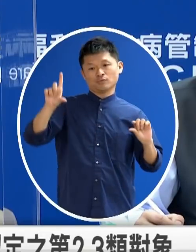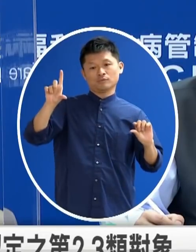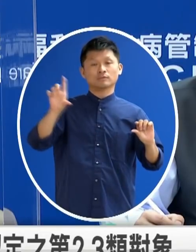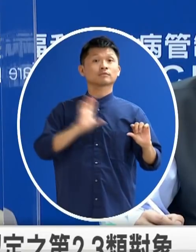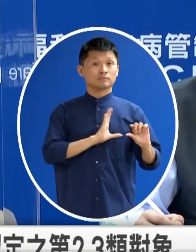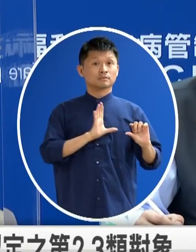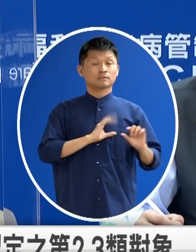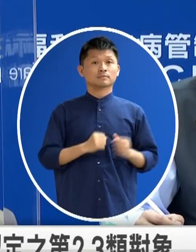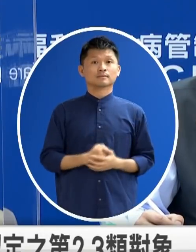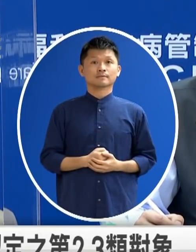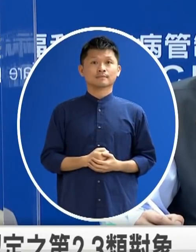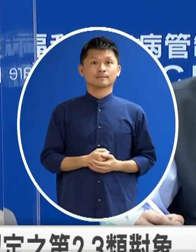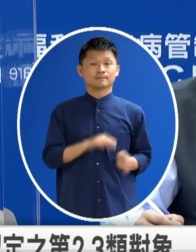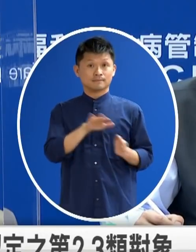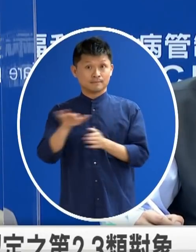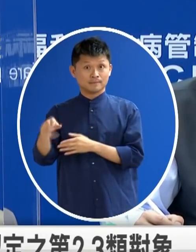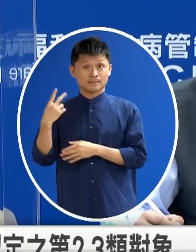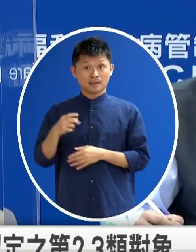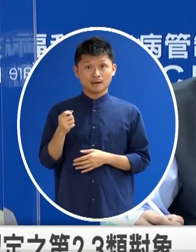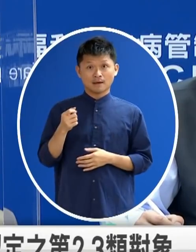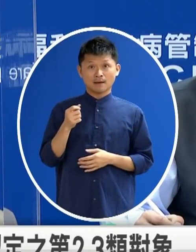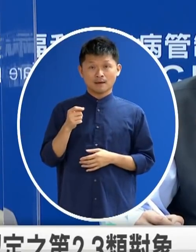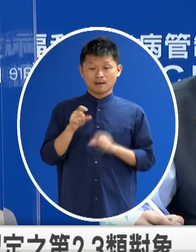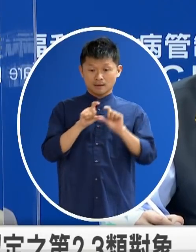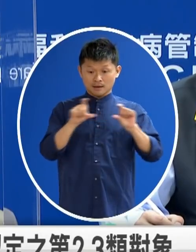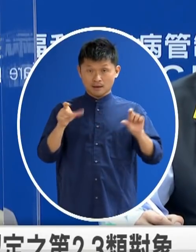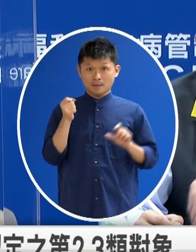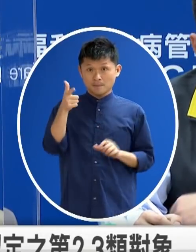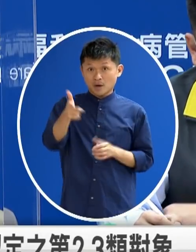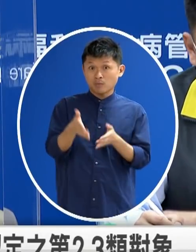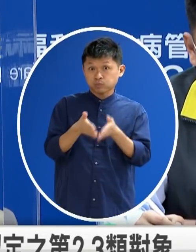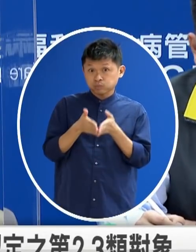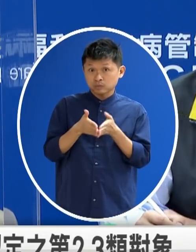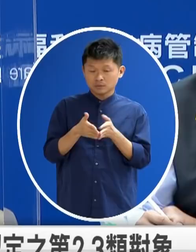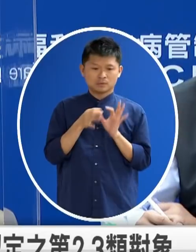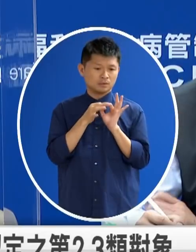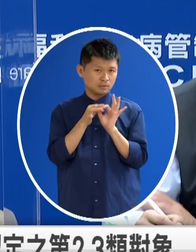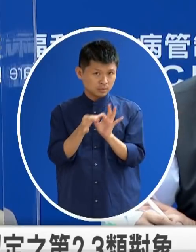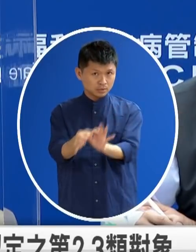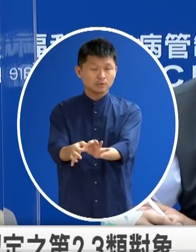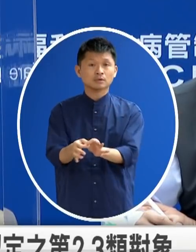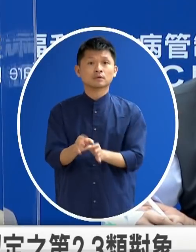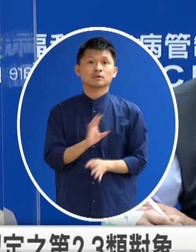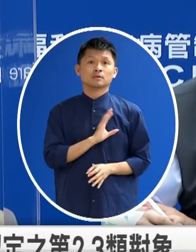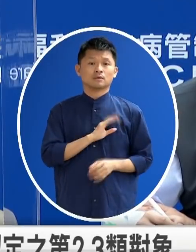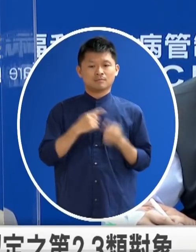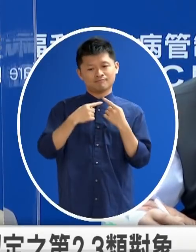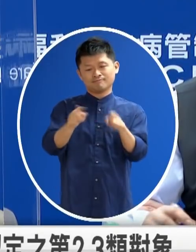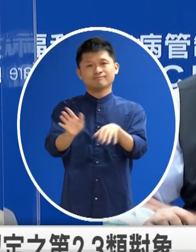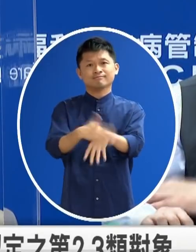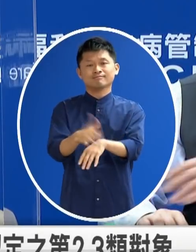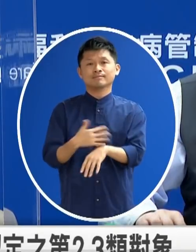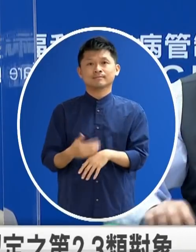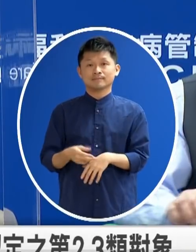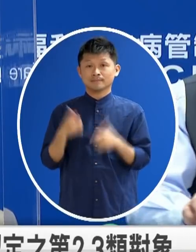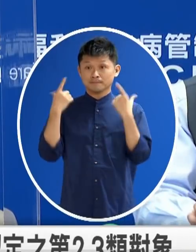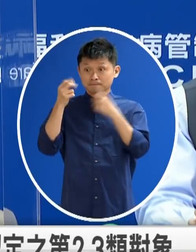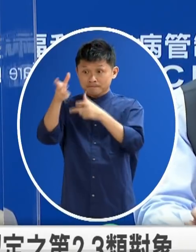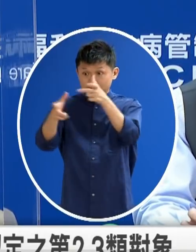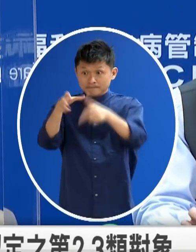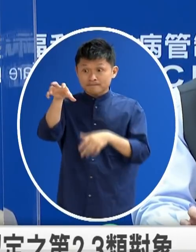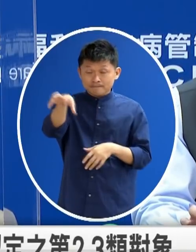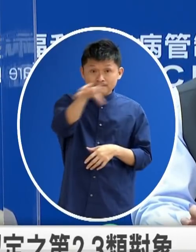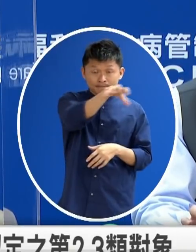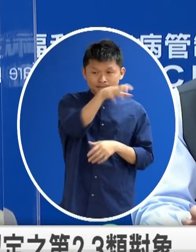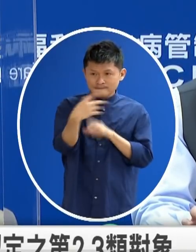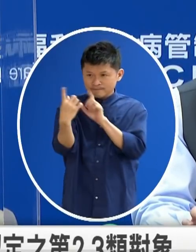些的不一样。那至于要购买疫苗，我们都这是一个持续性的。 好，持续性我们不断的跟原厂都来做